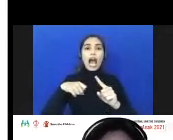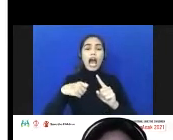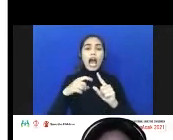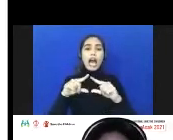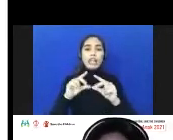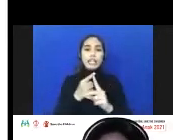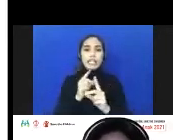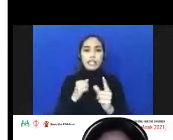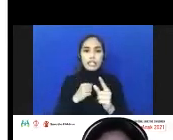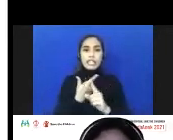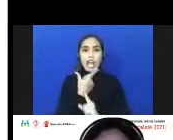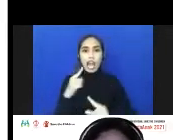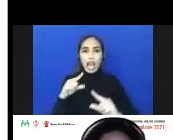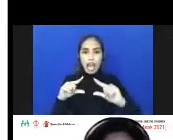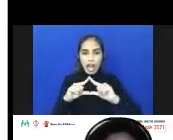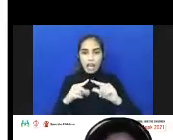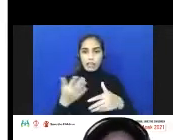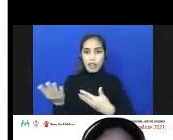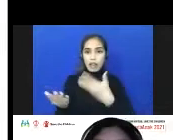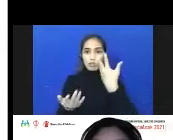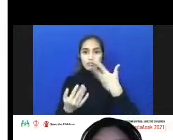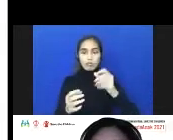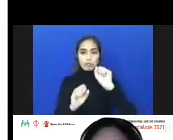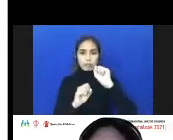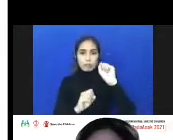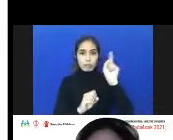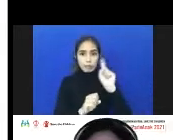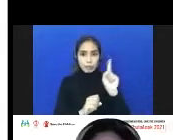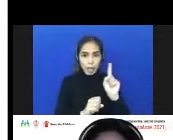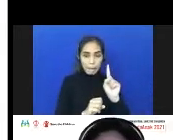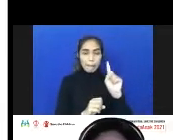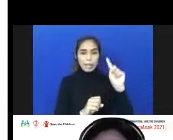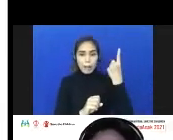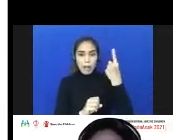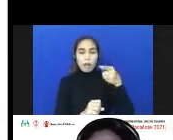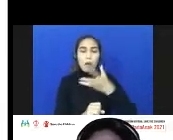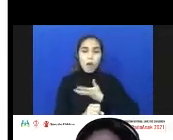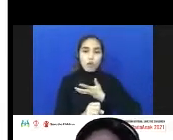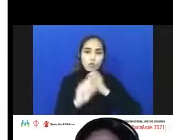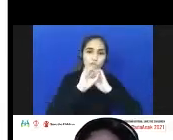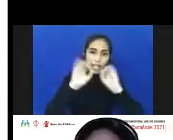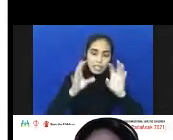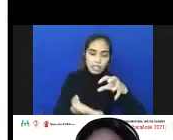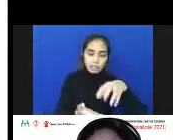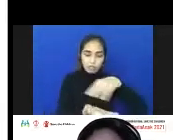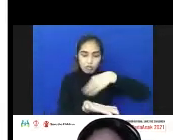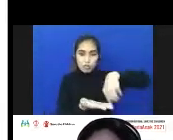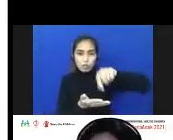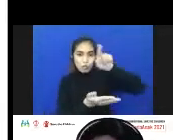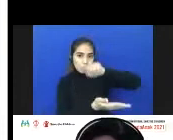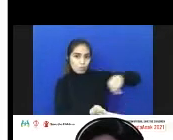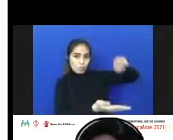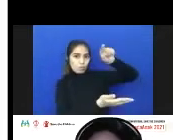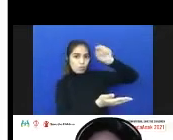menggambarkan tentang sumber daya yang ada di Kabupaten Bandung, bahwa Kabupaten Bandung ini mempunyai puskesmas ada